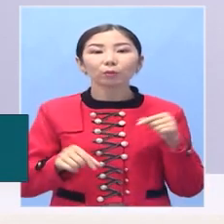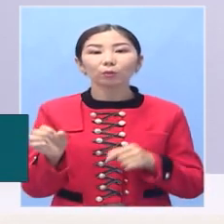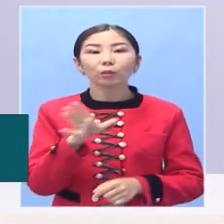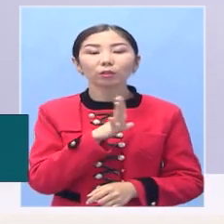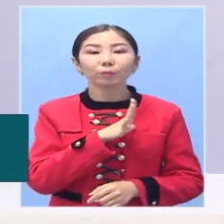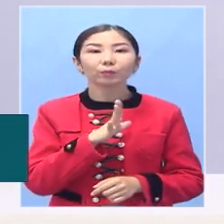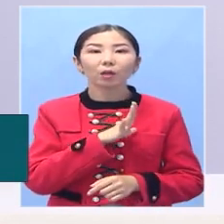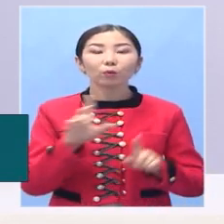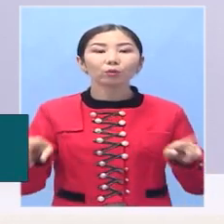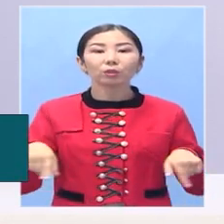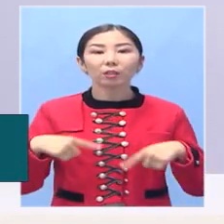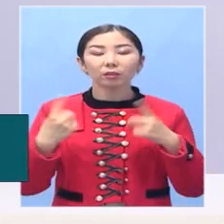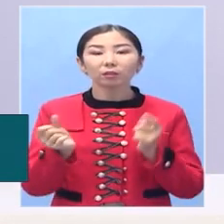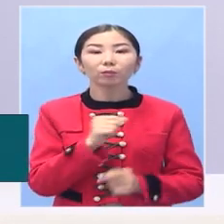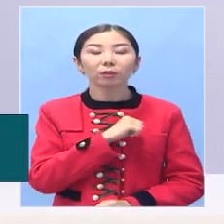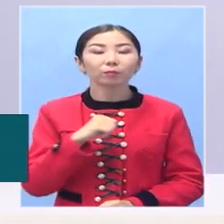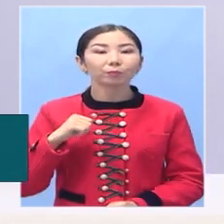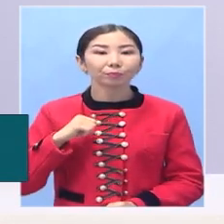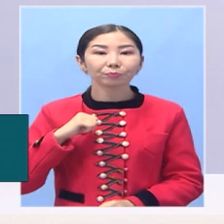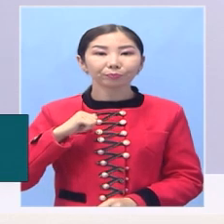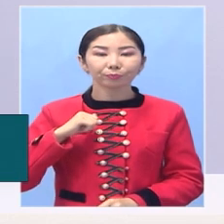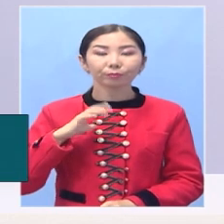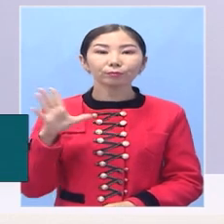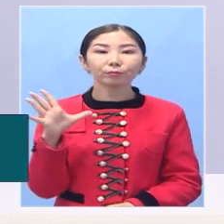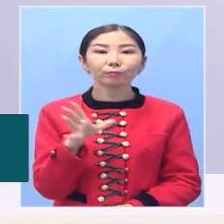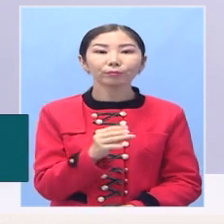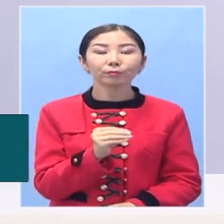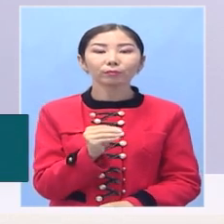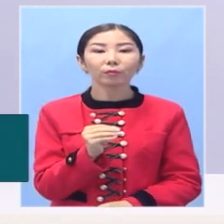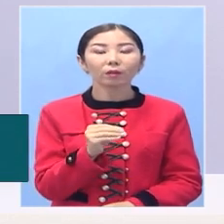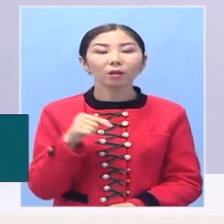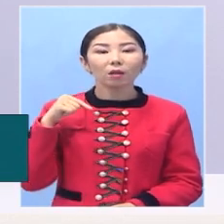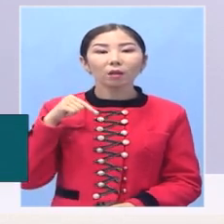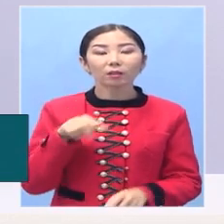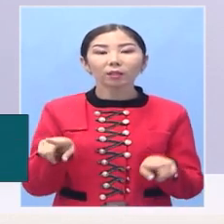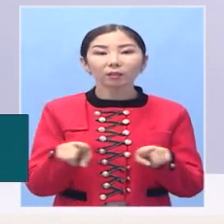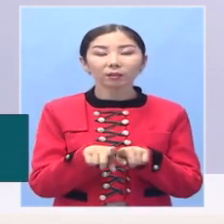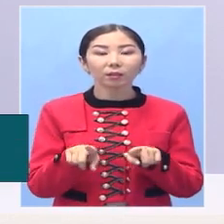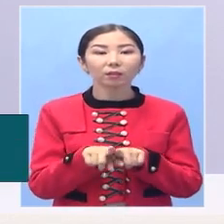жаңағы өздерінің жаңағы снип неге сәйкес